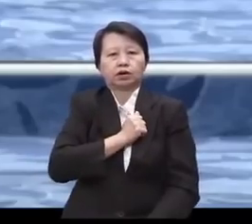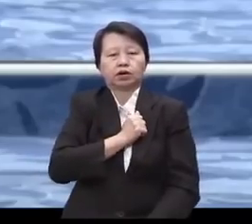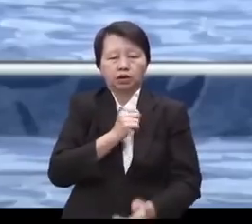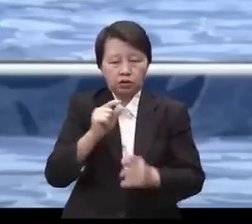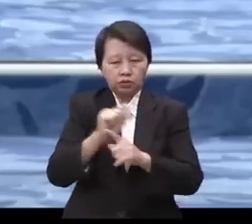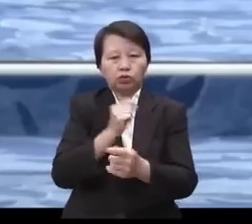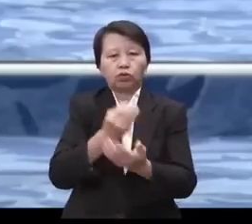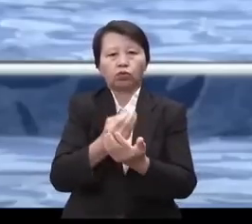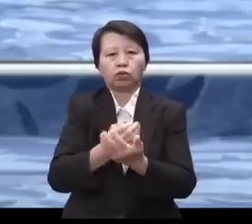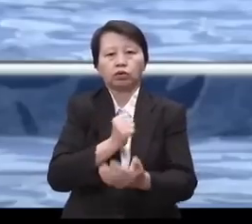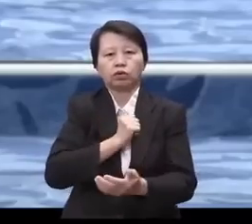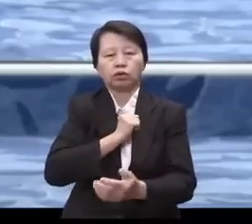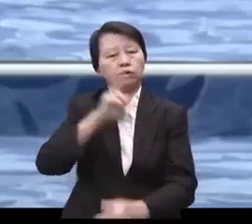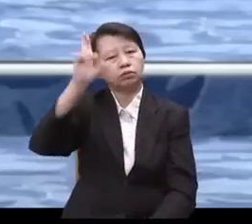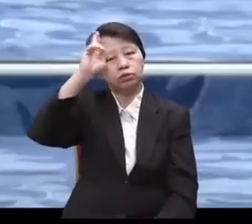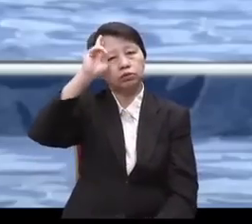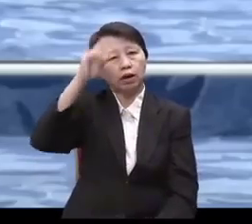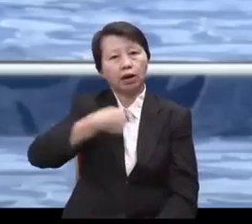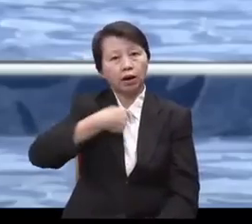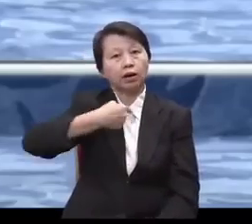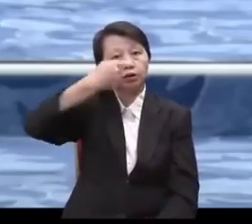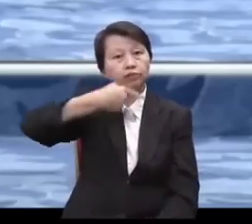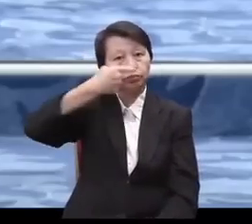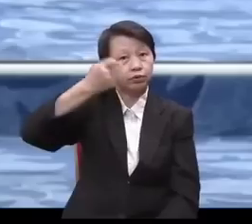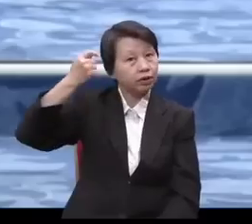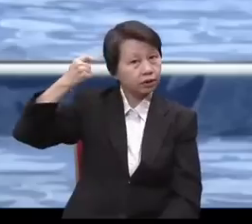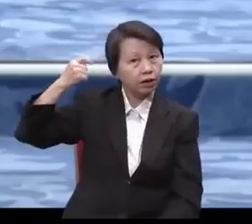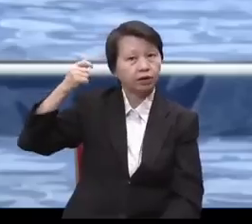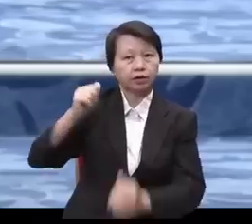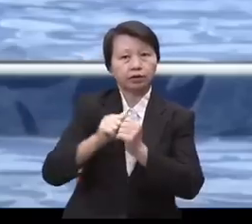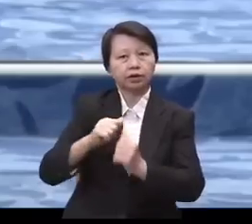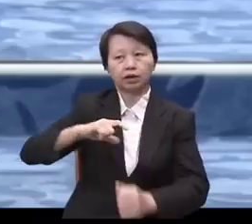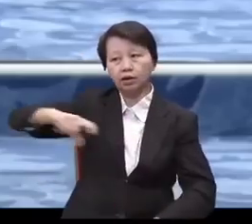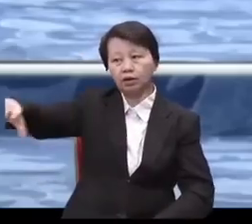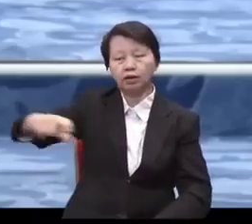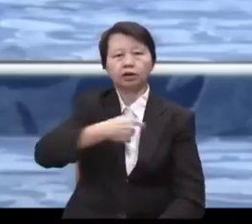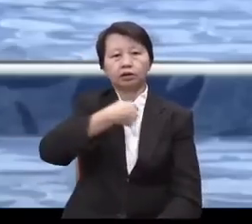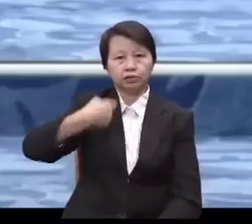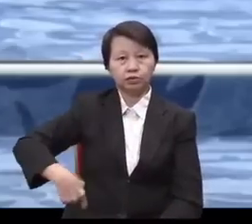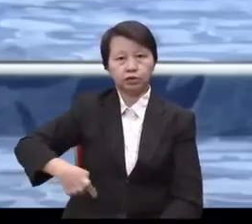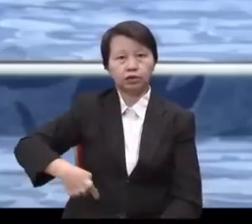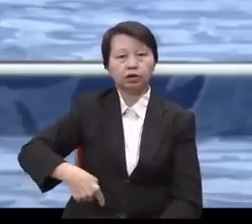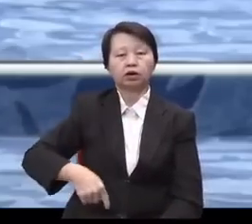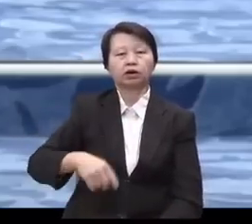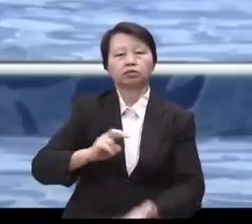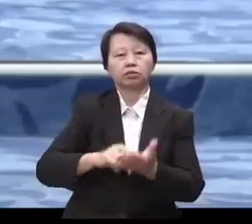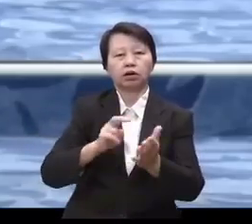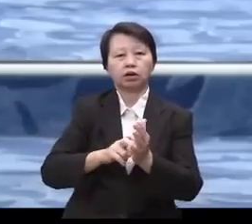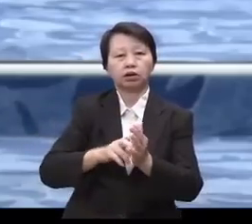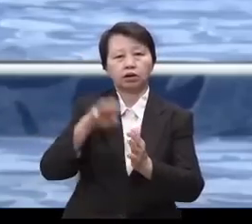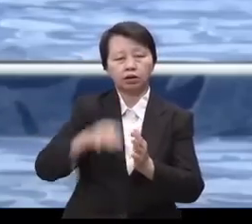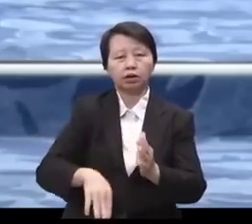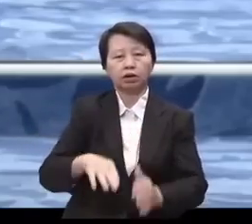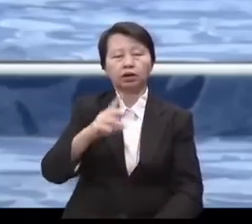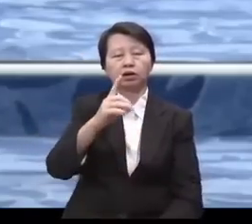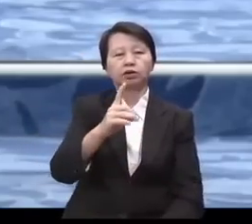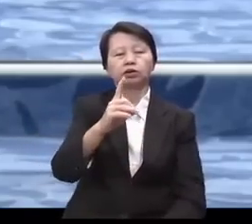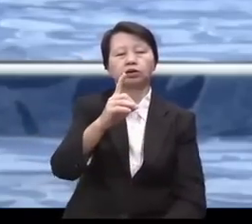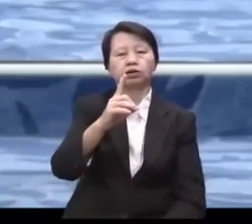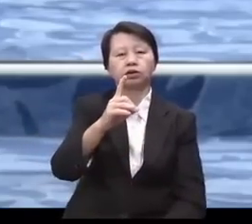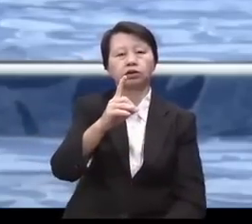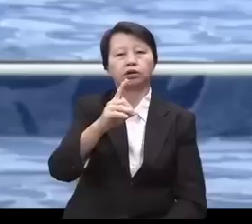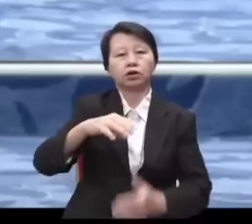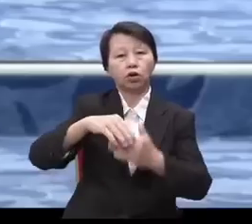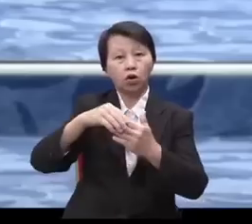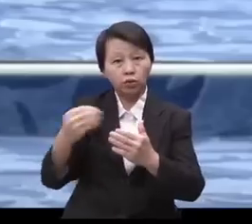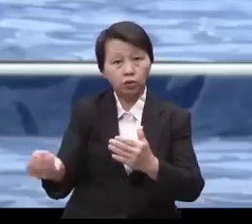wang tempatan, seperti mana yang saya sebut tadi, dengan negara China. Jadi kita mengurangkan yang saya katakan de-dollarization